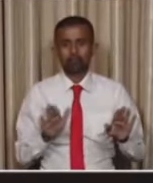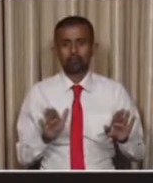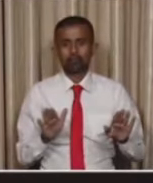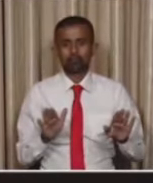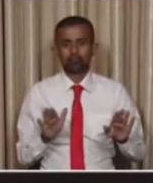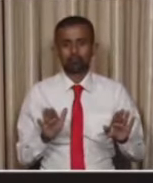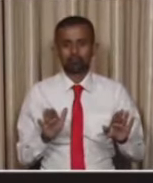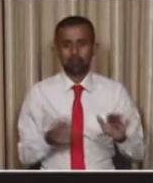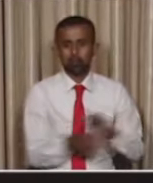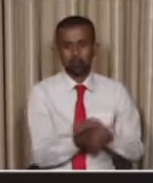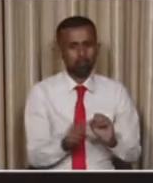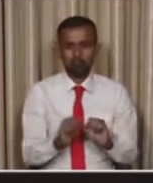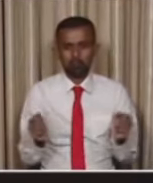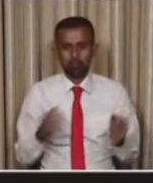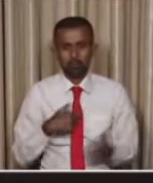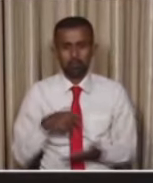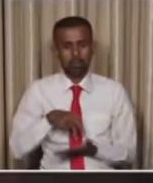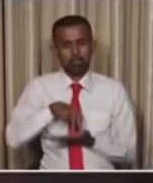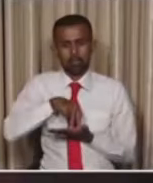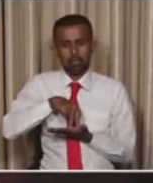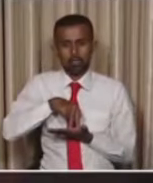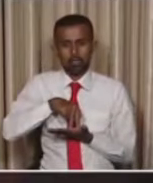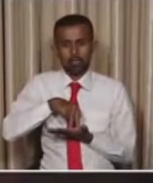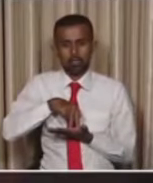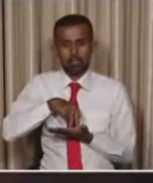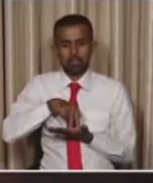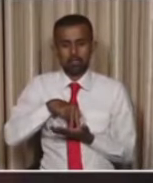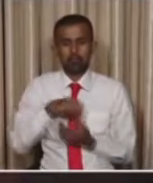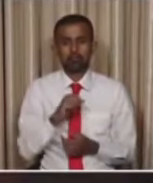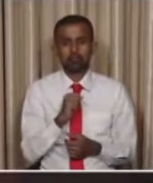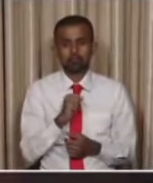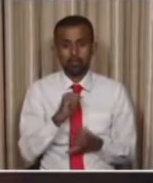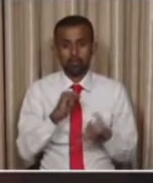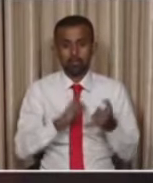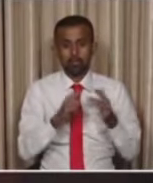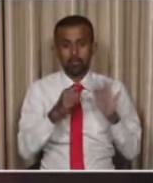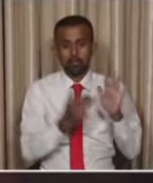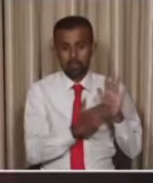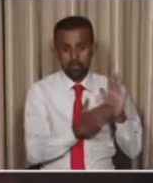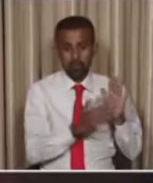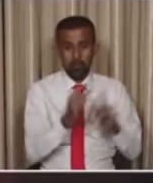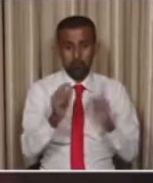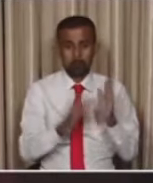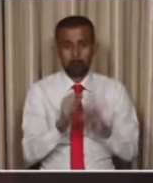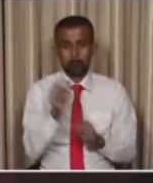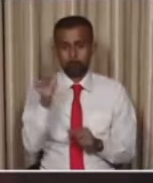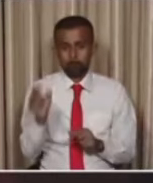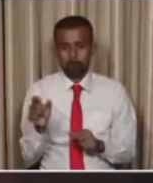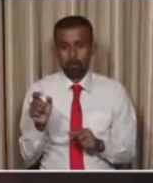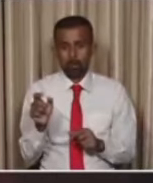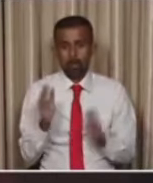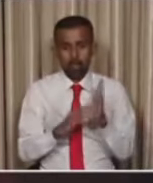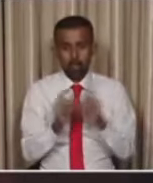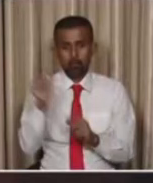කාගවත් පැතිගන්න නෙමෙයි. කාරණාවට නැගිට්ටේ වෙන මොනවත් නිසා නෙවෙයි. සේමසිංහ මන්ත්‍රීවරයා,